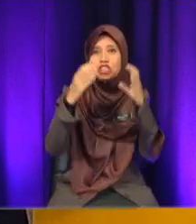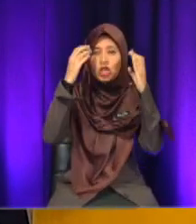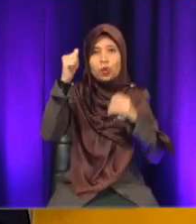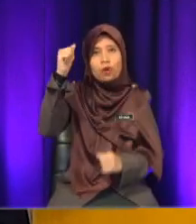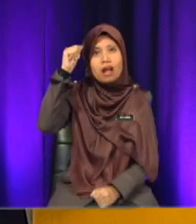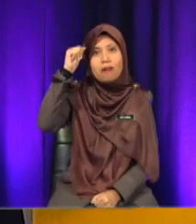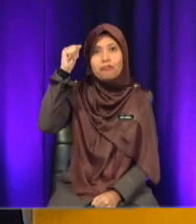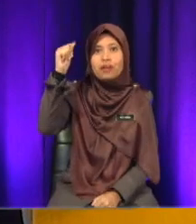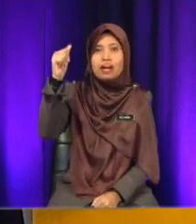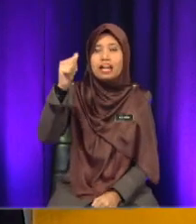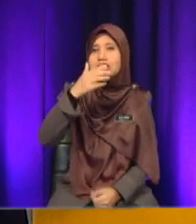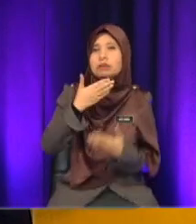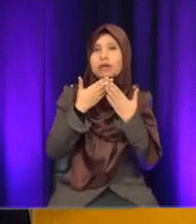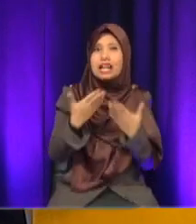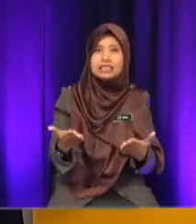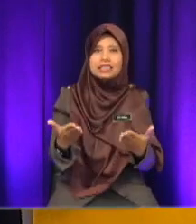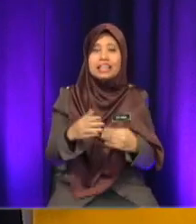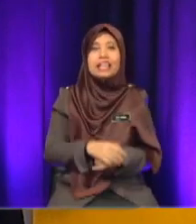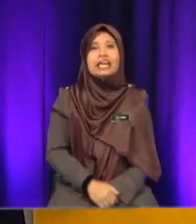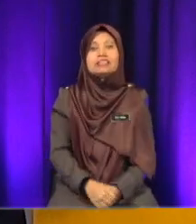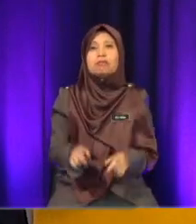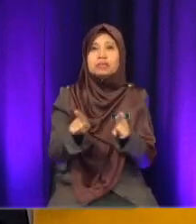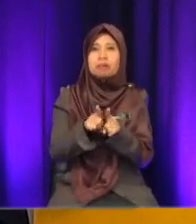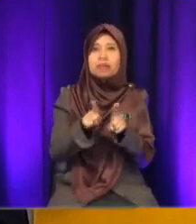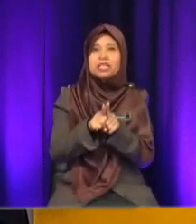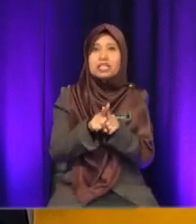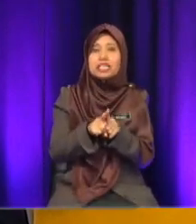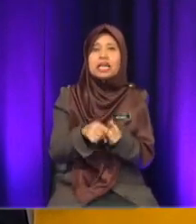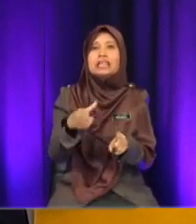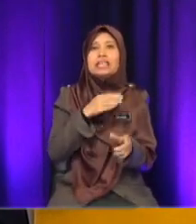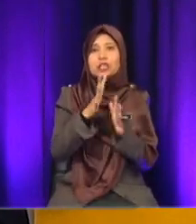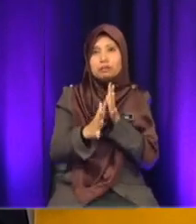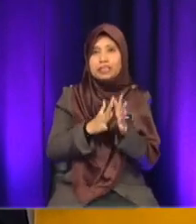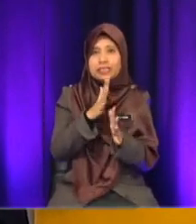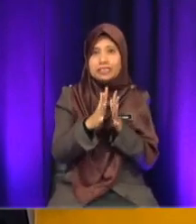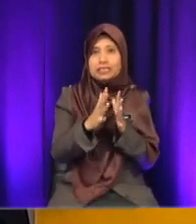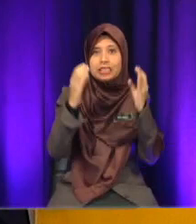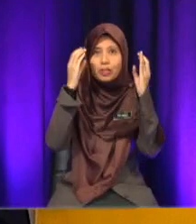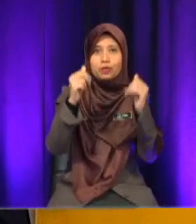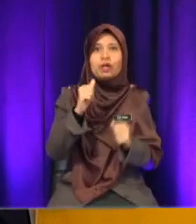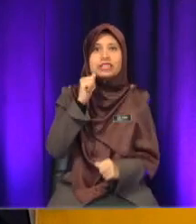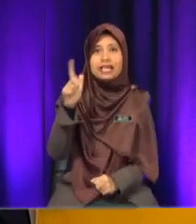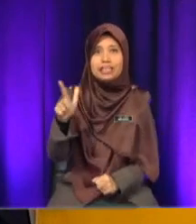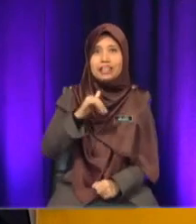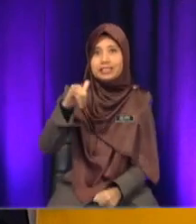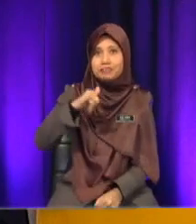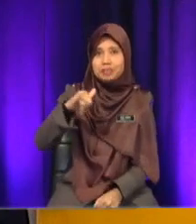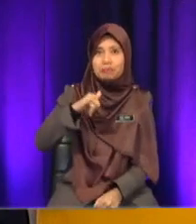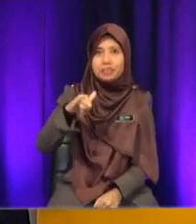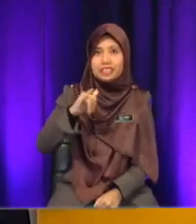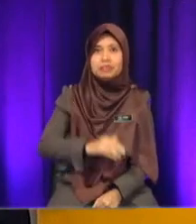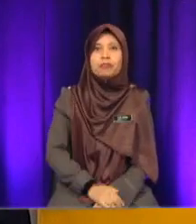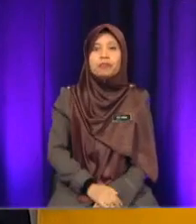cego Alfian Terima kasih banyak juga juru bahasa isyarat kita cek gua Adriana terima